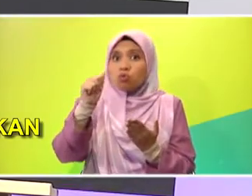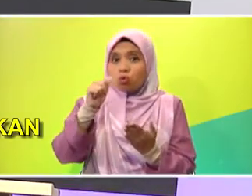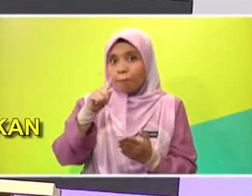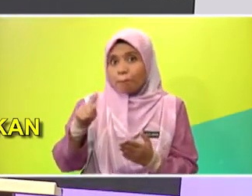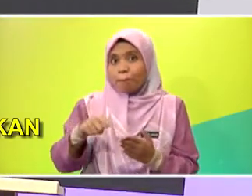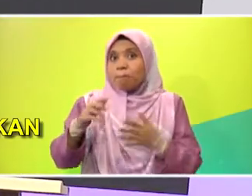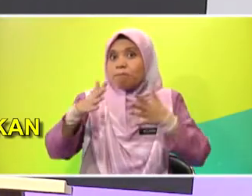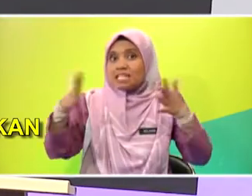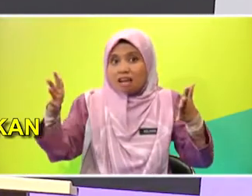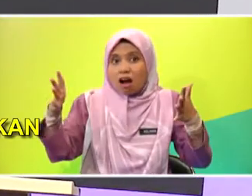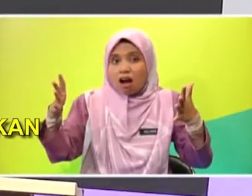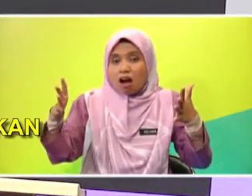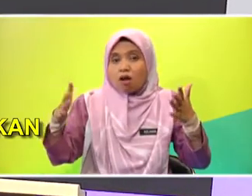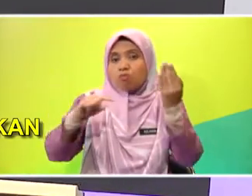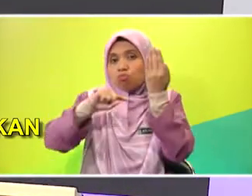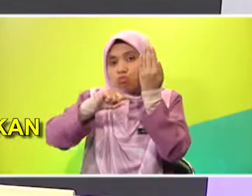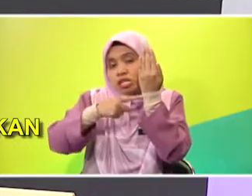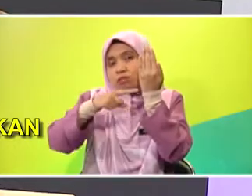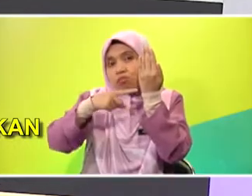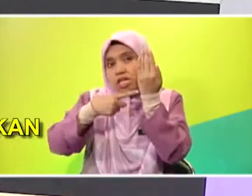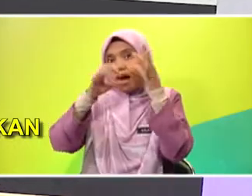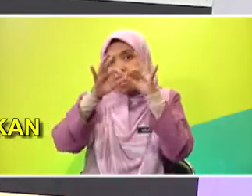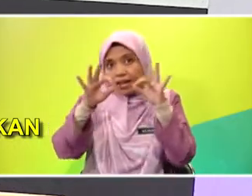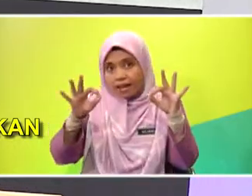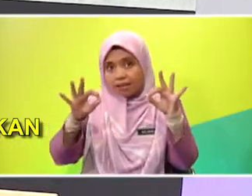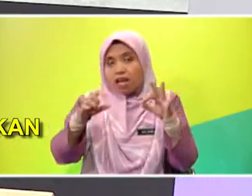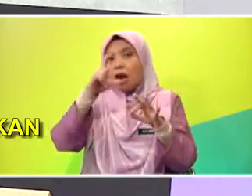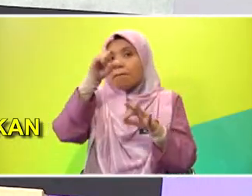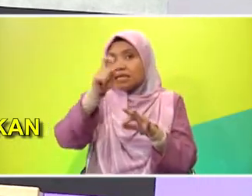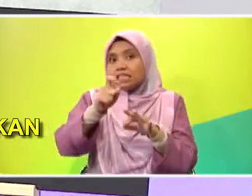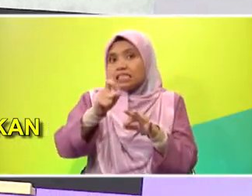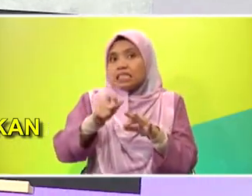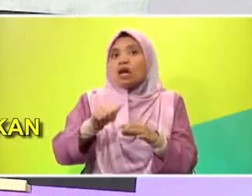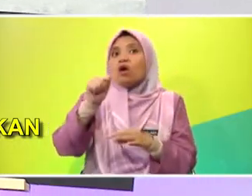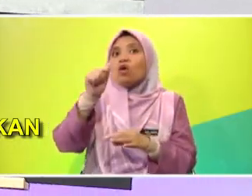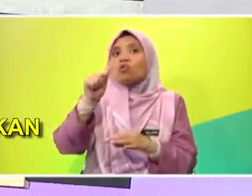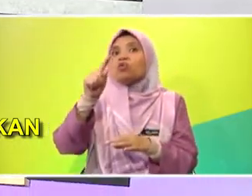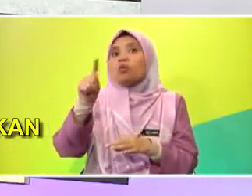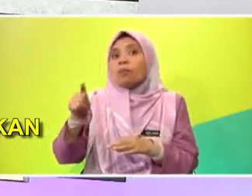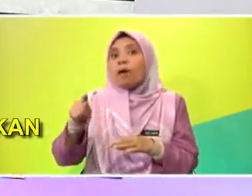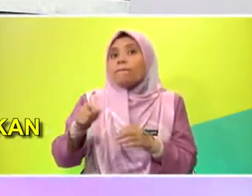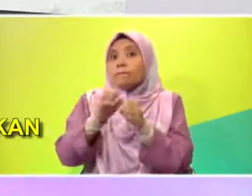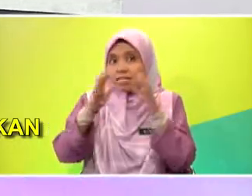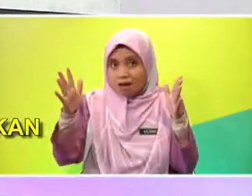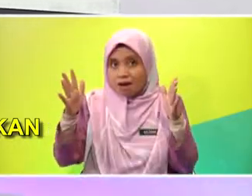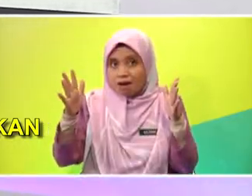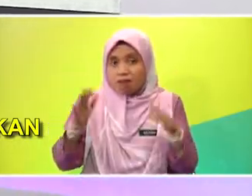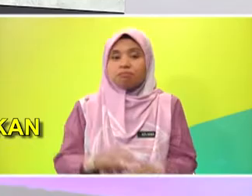Hai murid semua muri-q with a